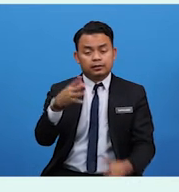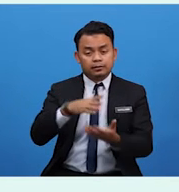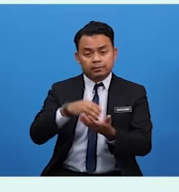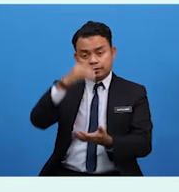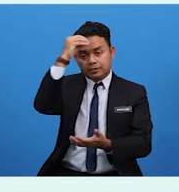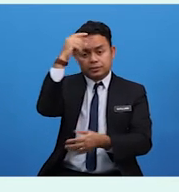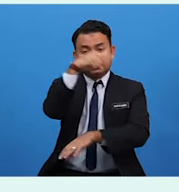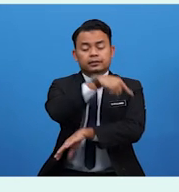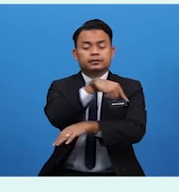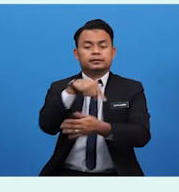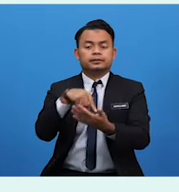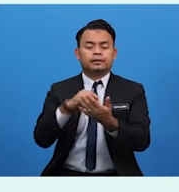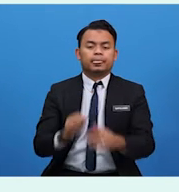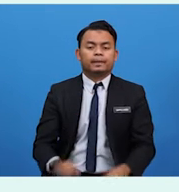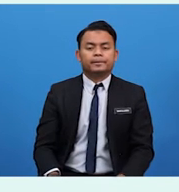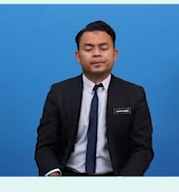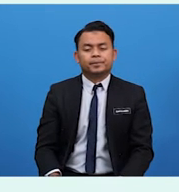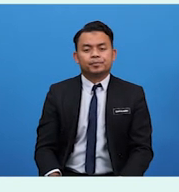ini.